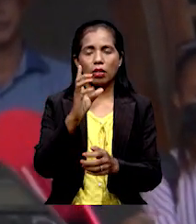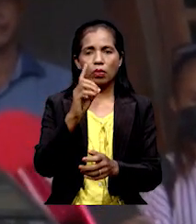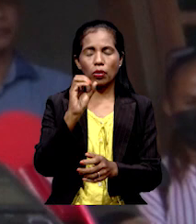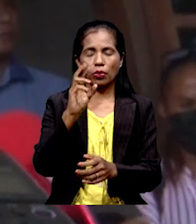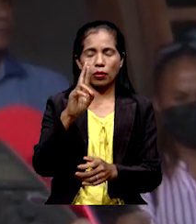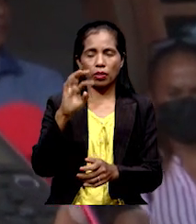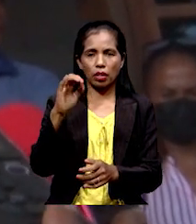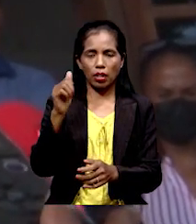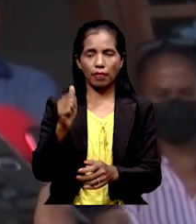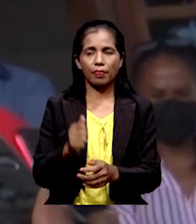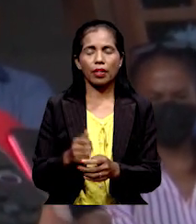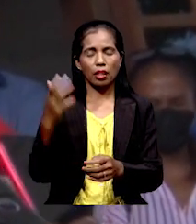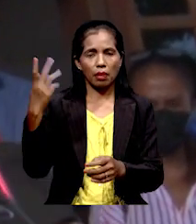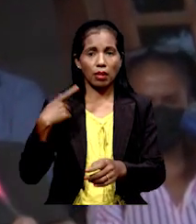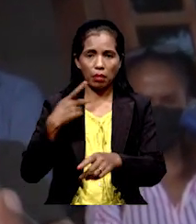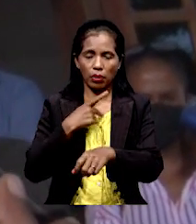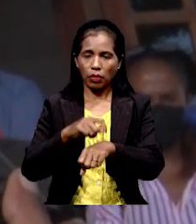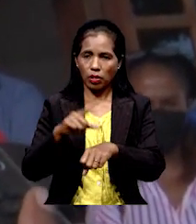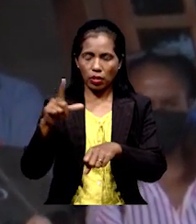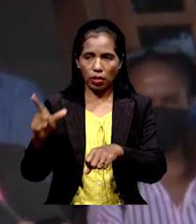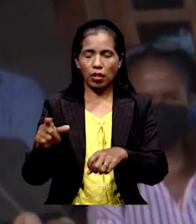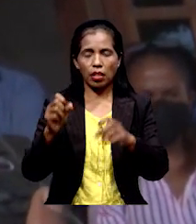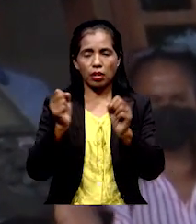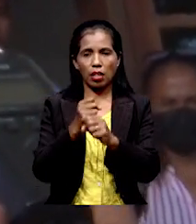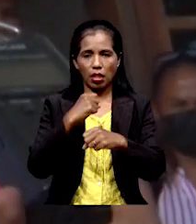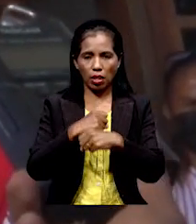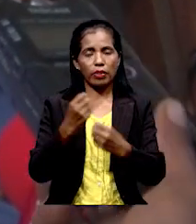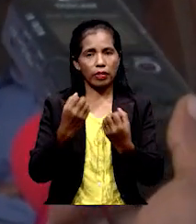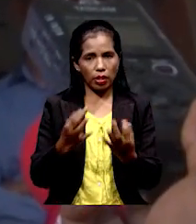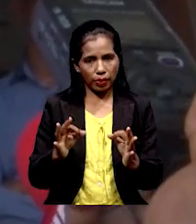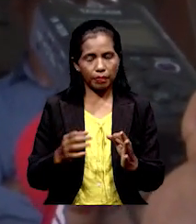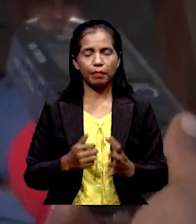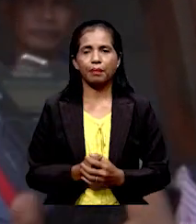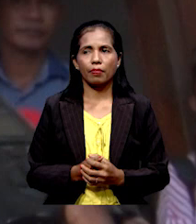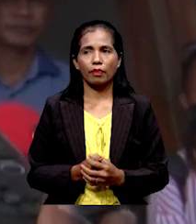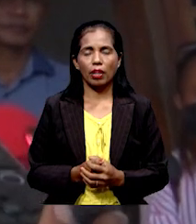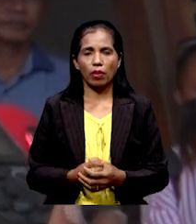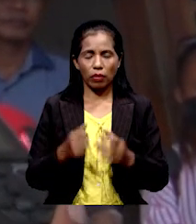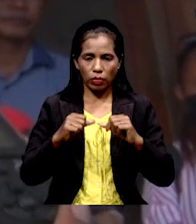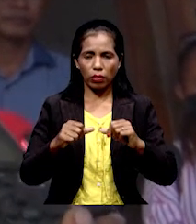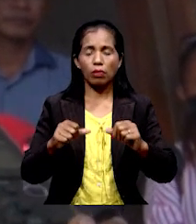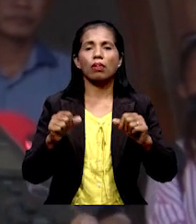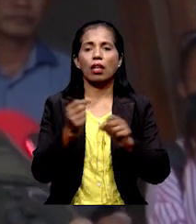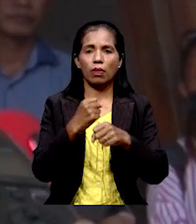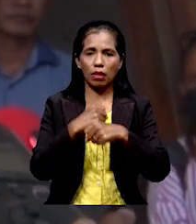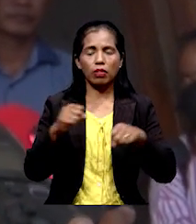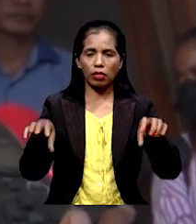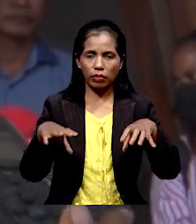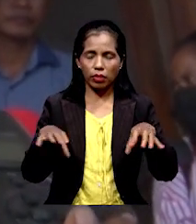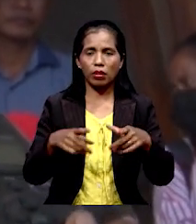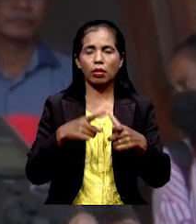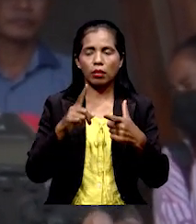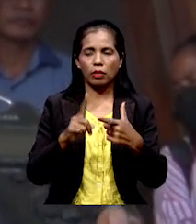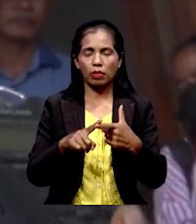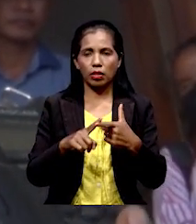Ia adu tria masuk parlamen itu nasional klasik. Nembak ke lah, hela. Ia lah, hela. Ia mus